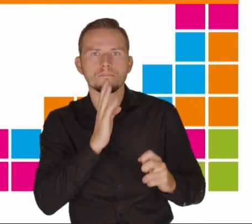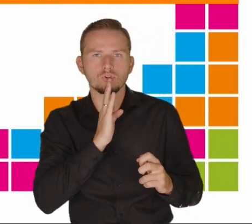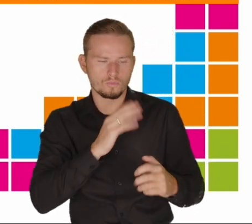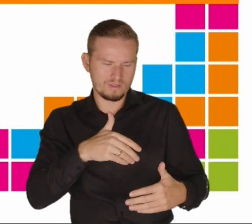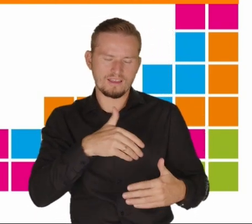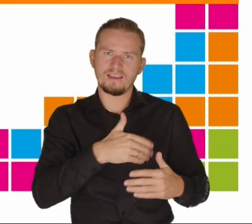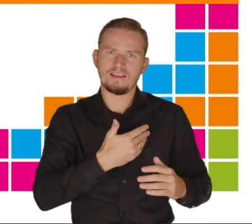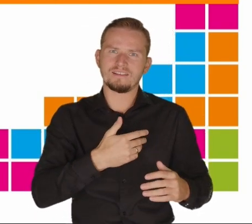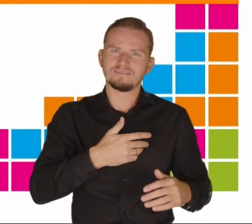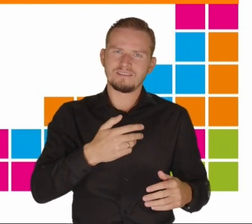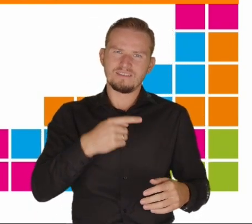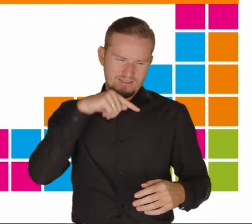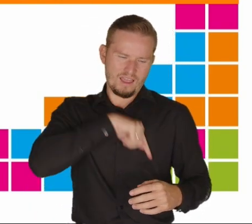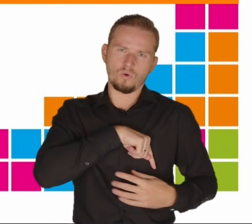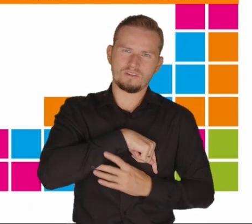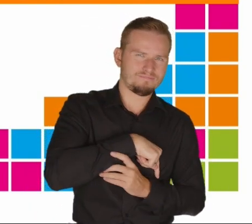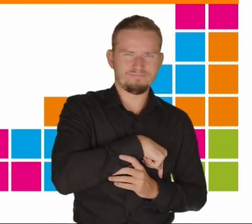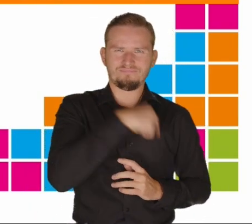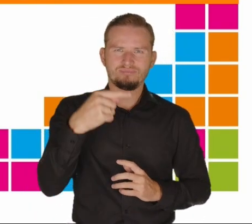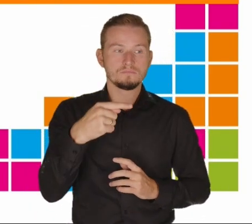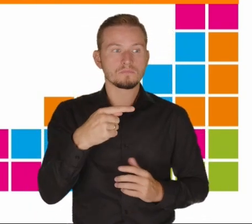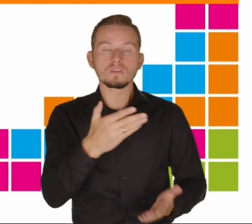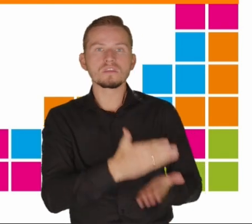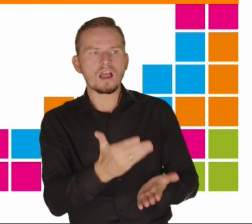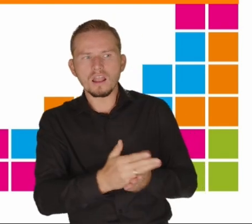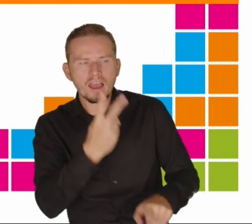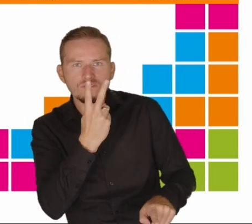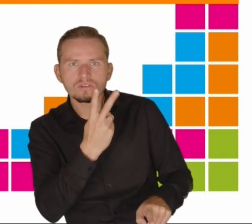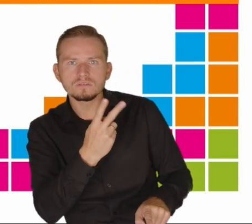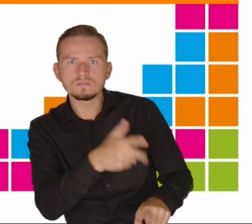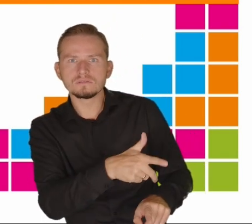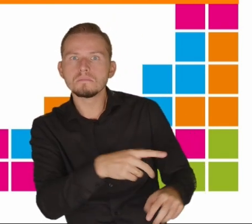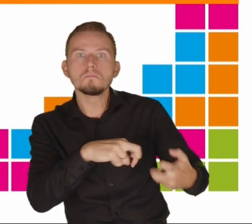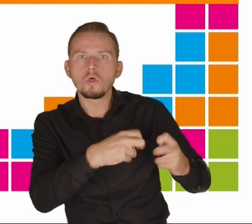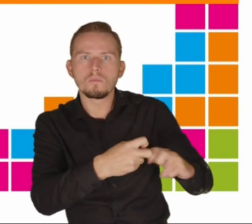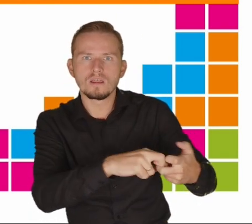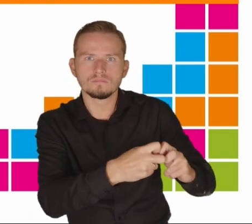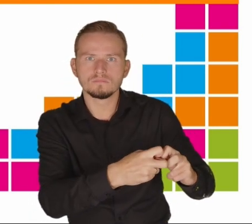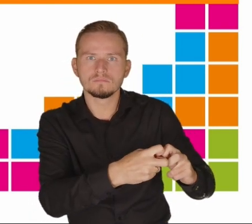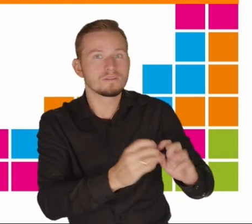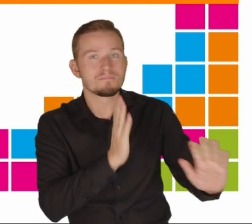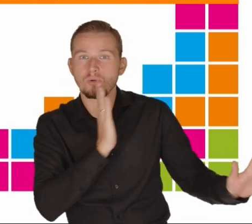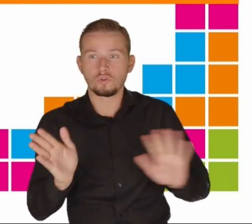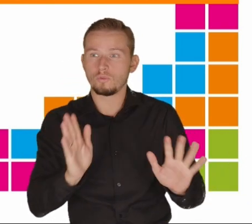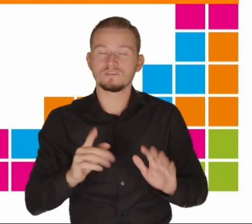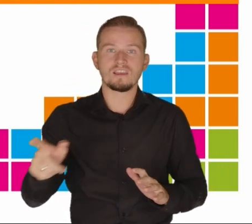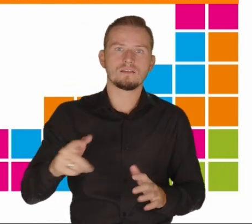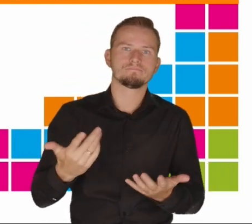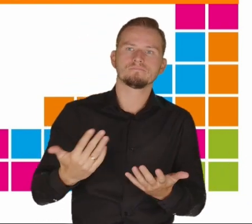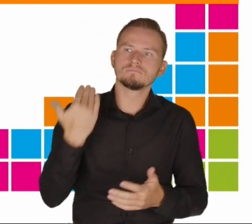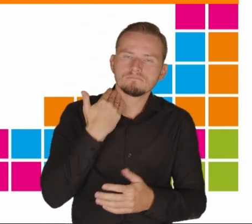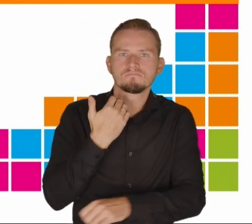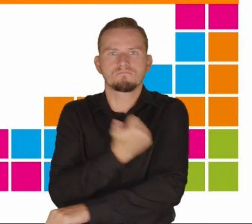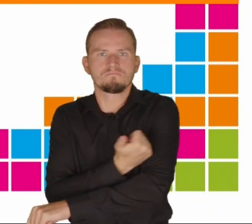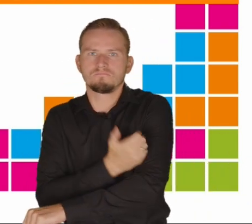z koniecznością nasilania dawki tego, od czego jesteśmy uzależnieni. Zresztą jedna z pierwszych